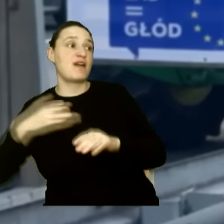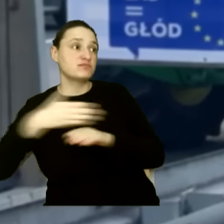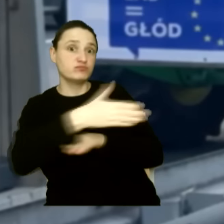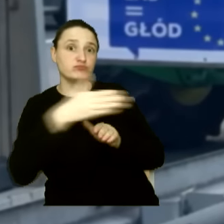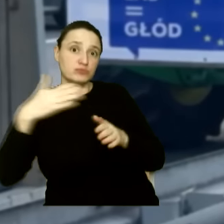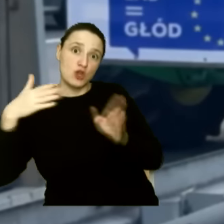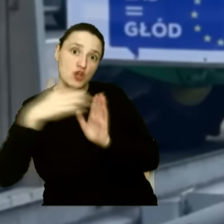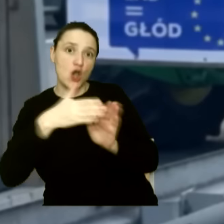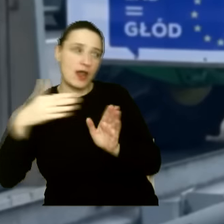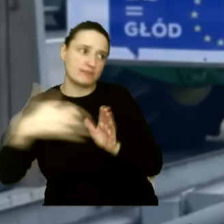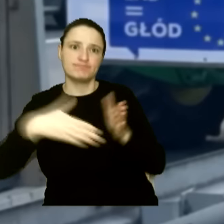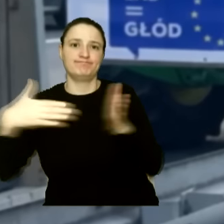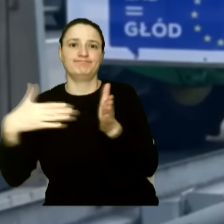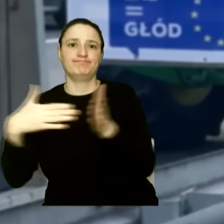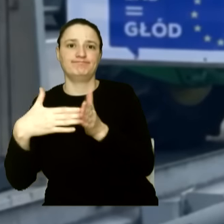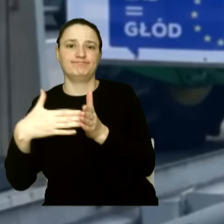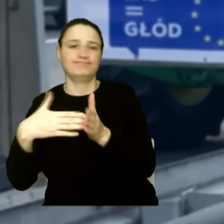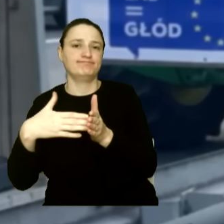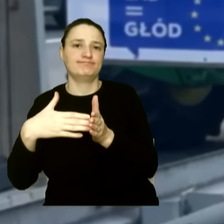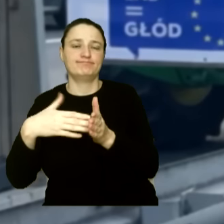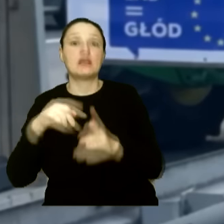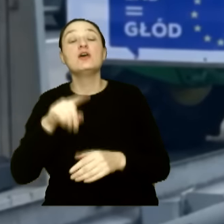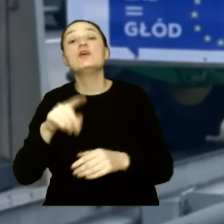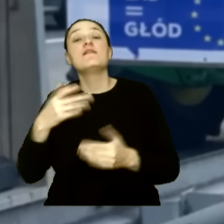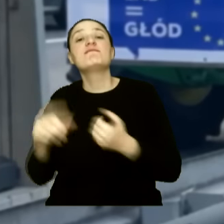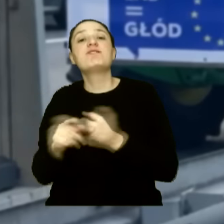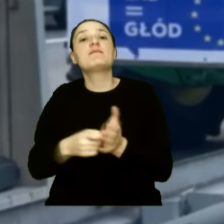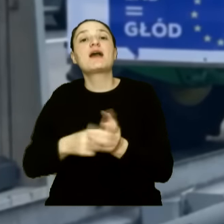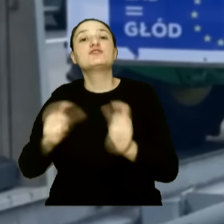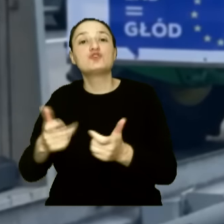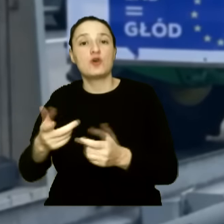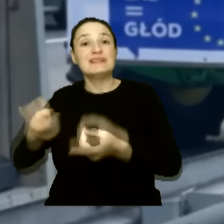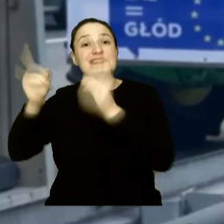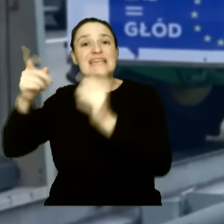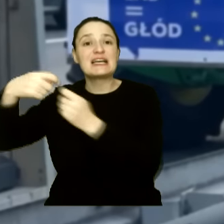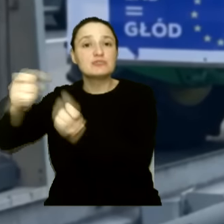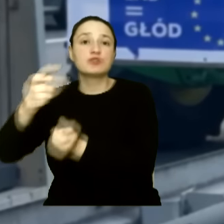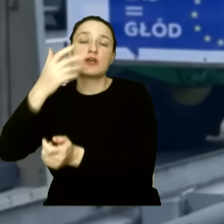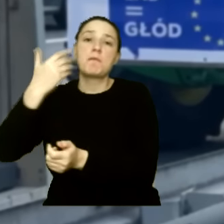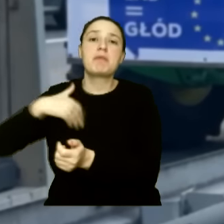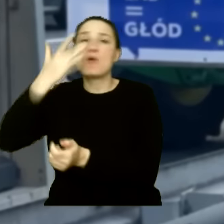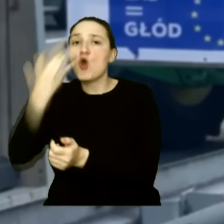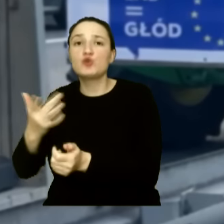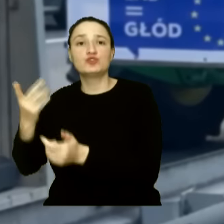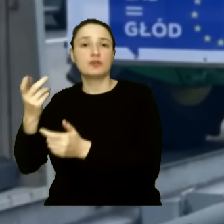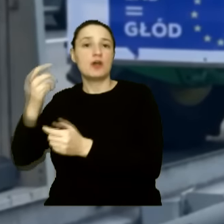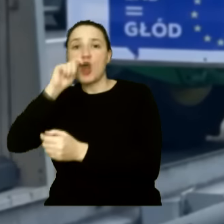innymi embarga na produkty rolne z Rosji i Białorusi. Zapowiadają blokadę granicy z